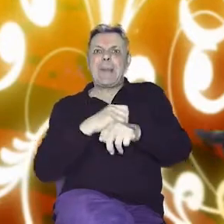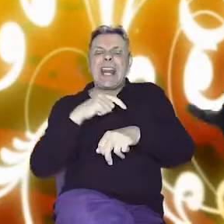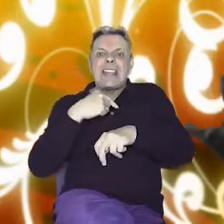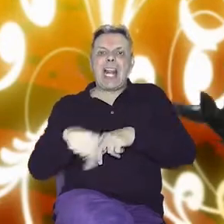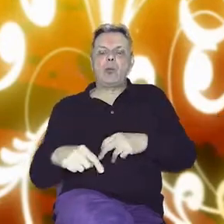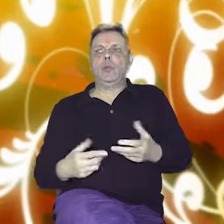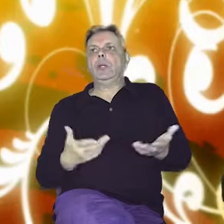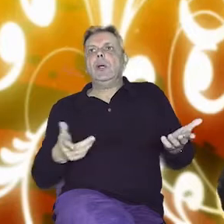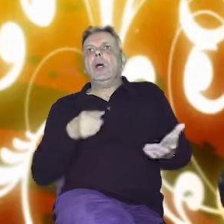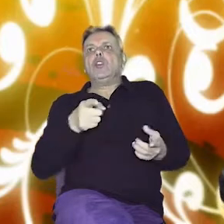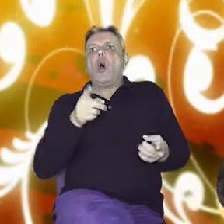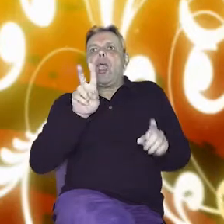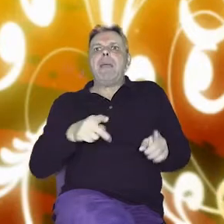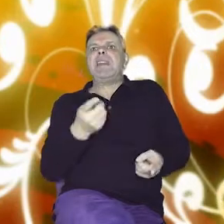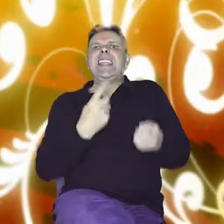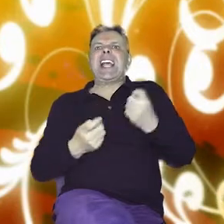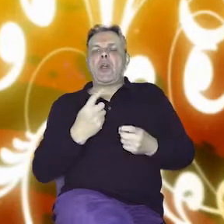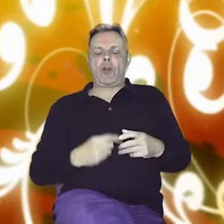vas ovoga, izazov za profesionalce.